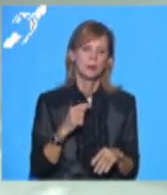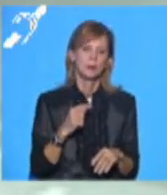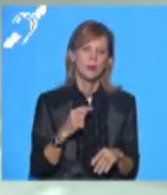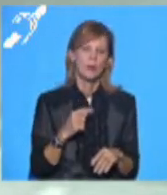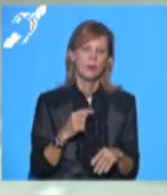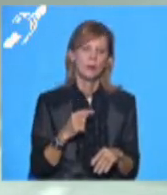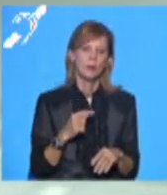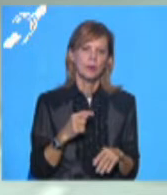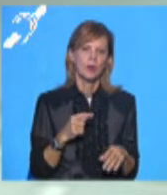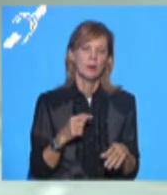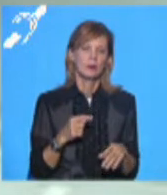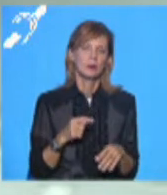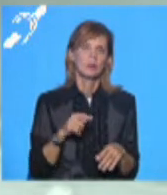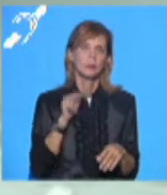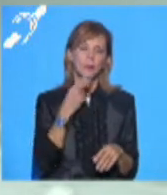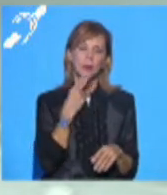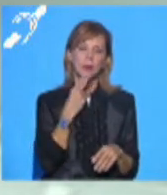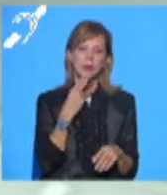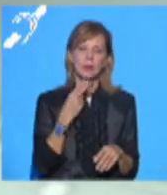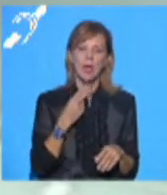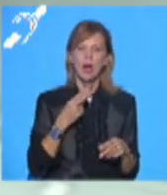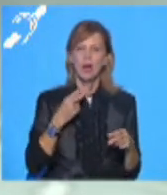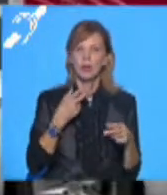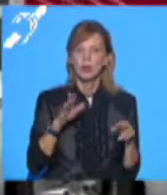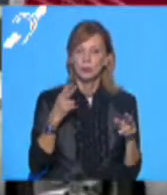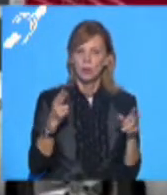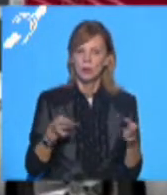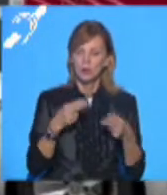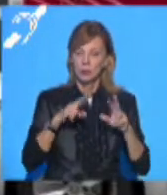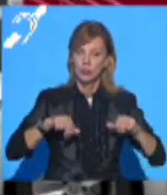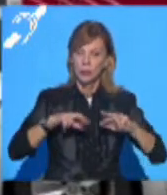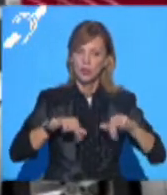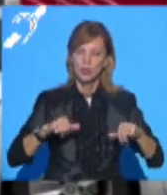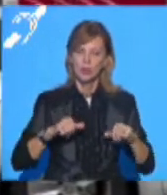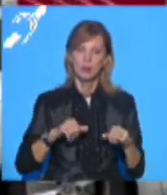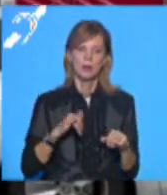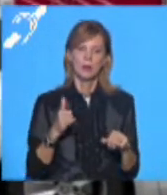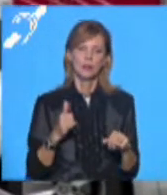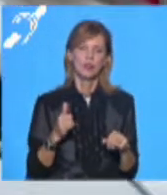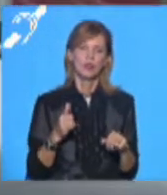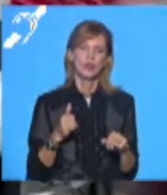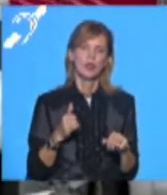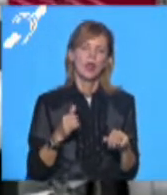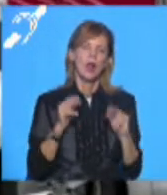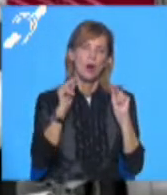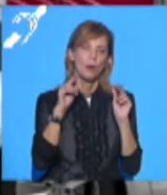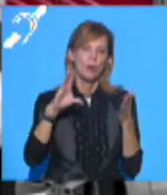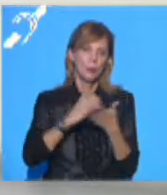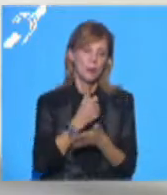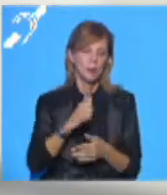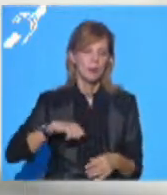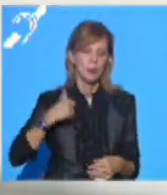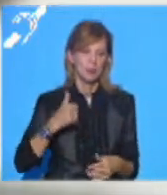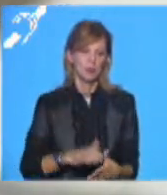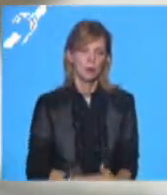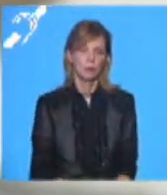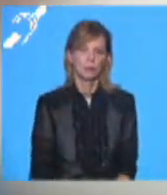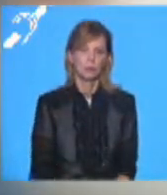persoane. Cercul de suspecți s-a strâns, iar angajații secției de poliție rurală Poiana Lacului au ajuns la Cocu acasă la tâlhar.